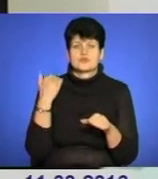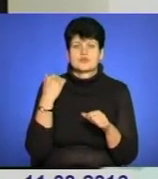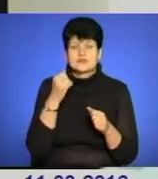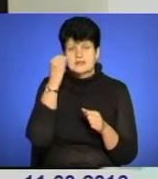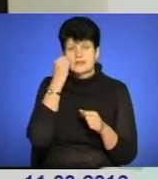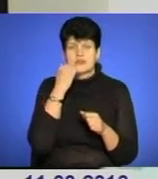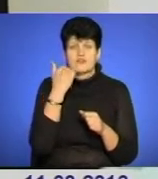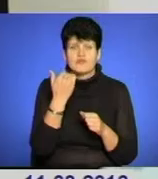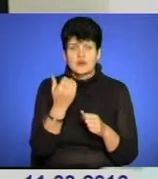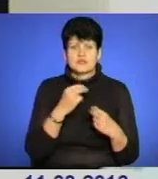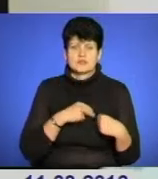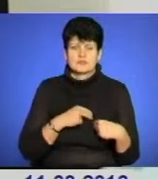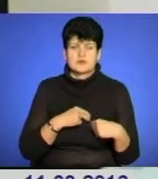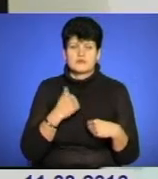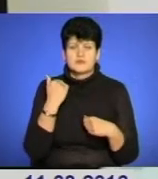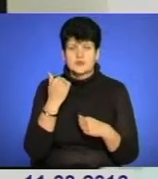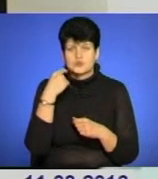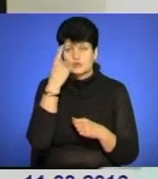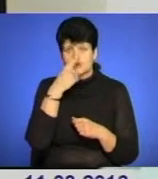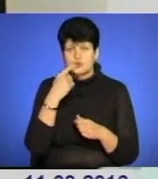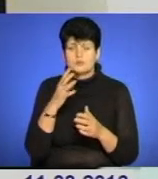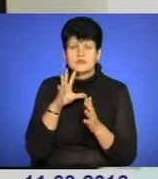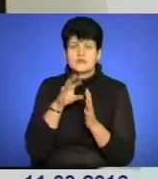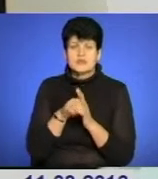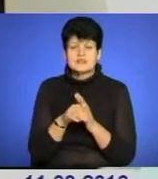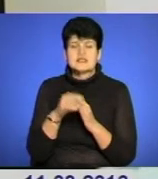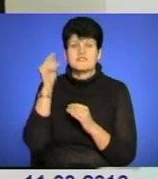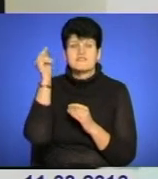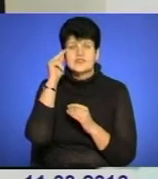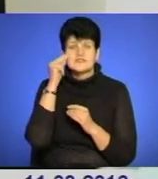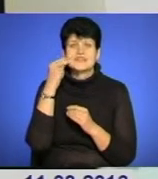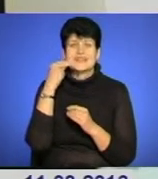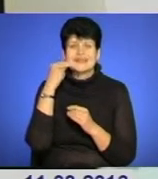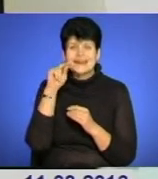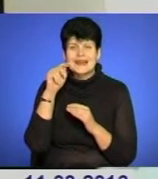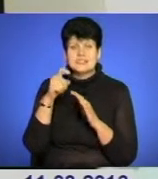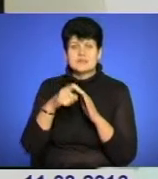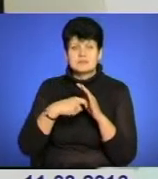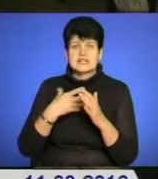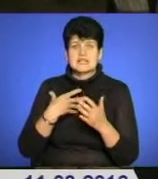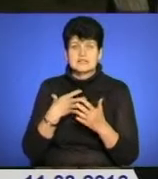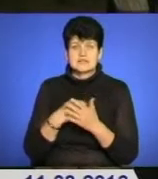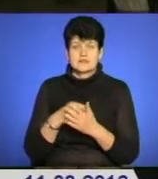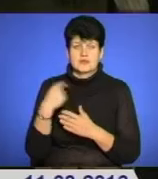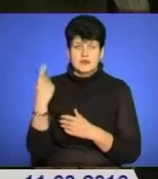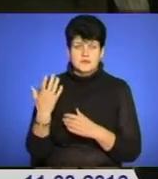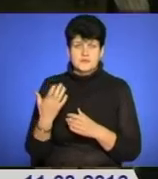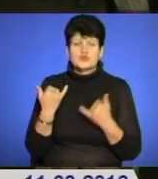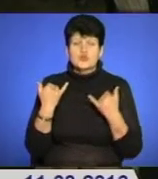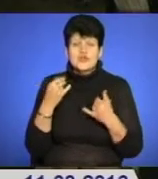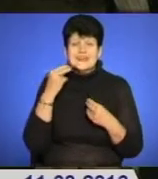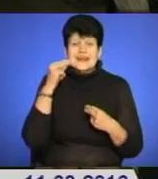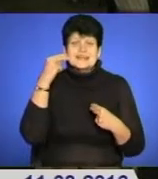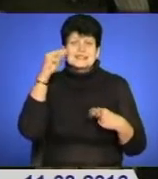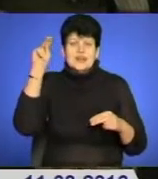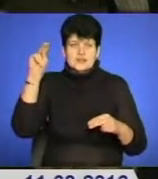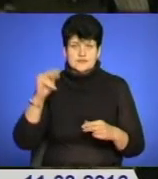вашому особистому внеску вивчити і краще пізнати свій край. Сьогодні кращі з